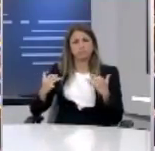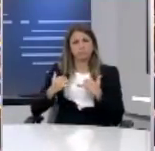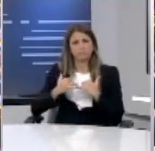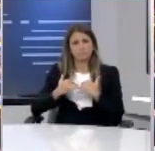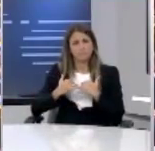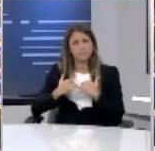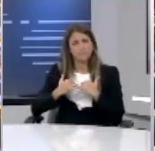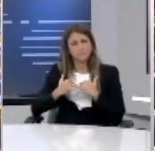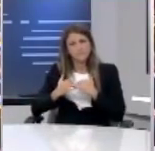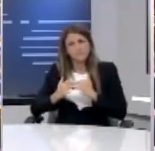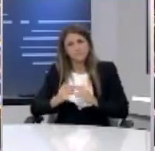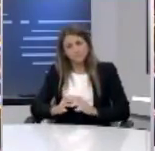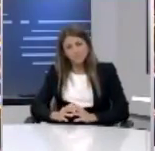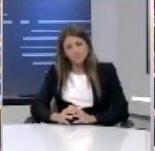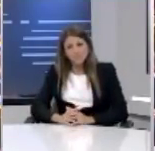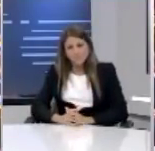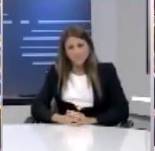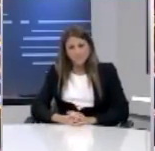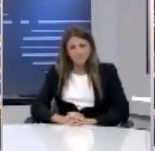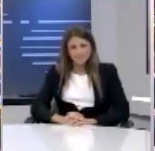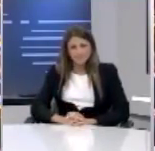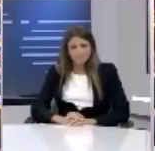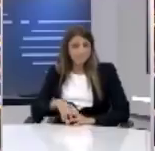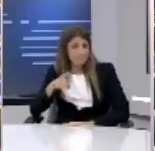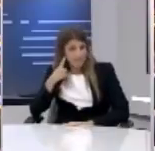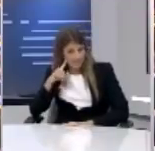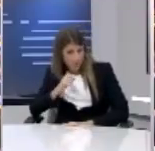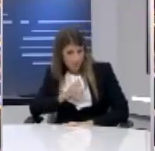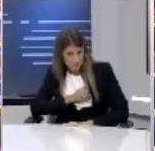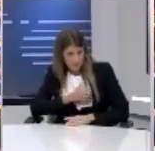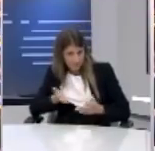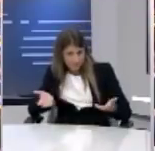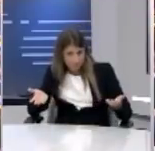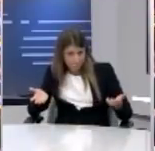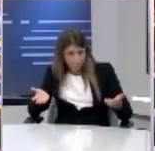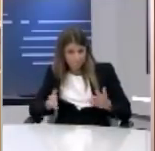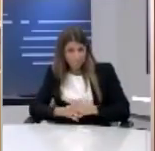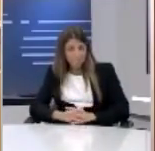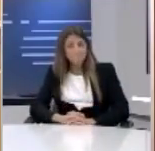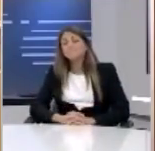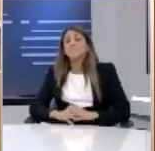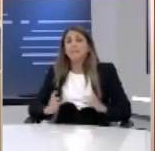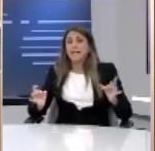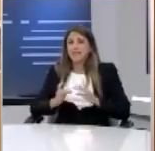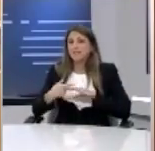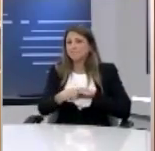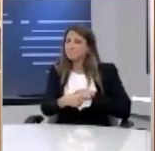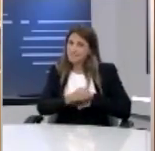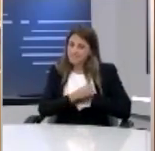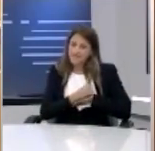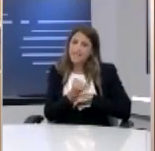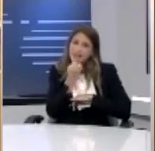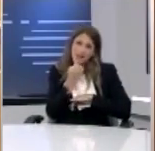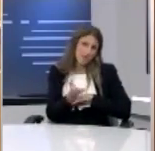Δεν ξέρω αν το πιστεύετε αυτό. Αν το πιστεύετε, κάνετε λάθος. Σε κάθε